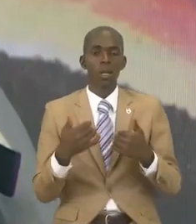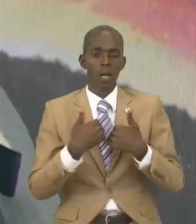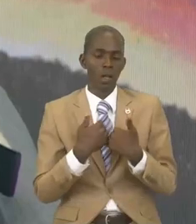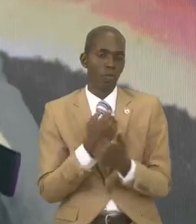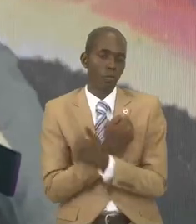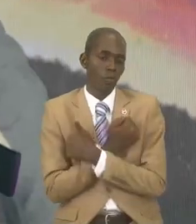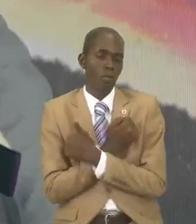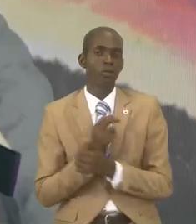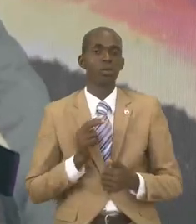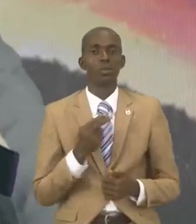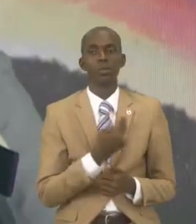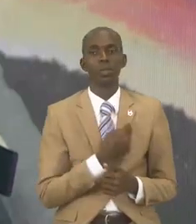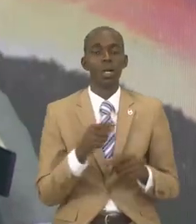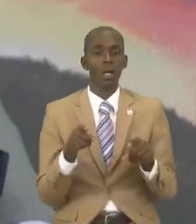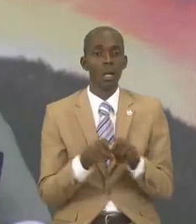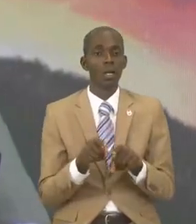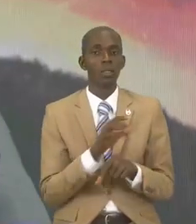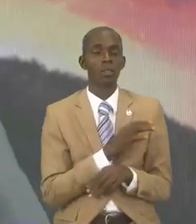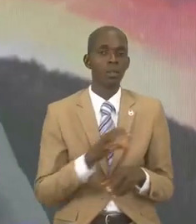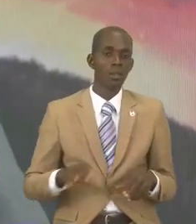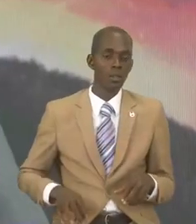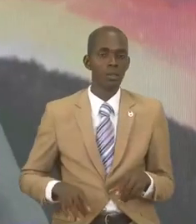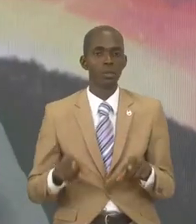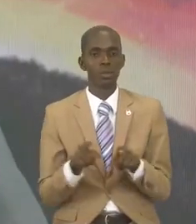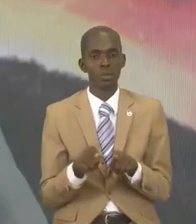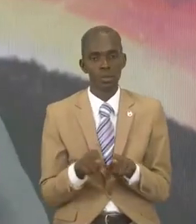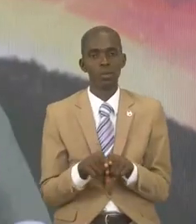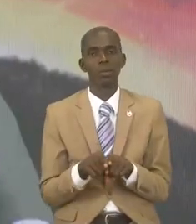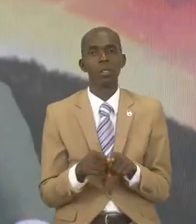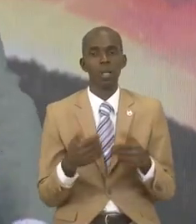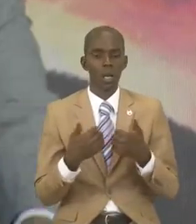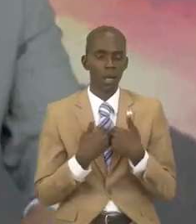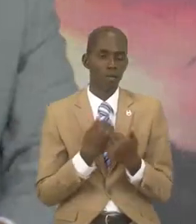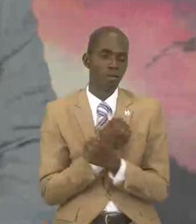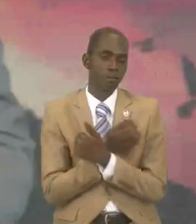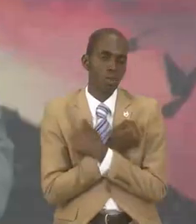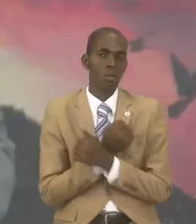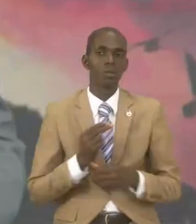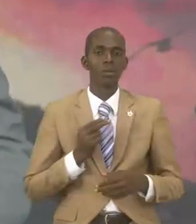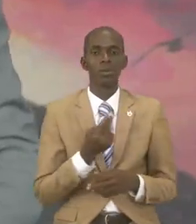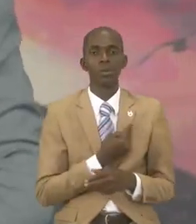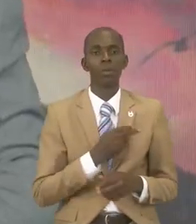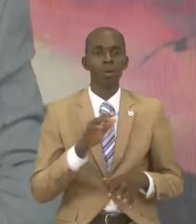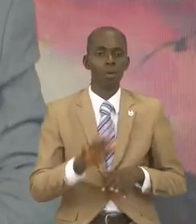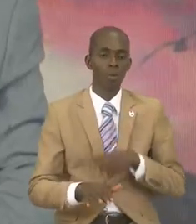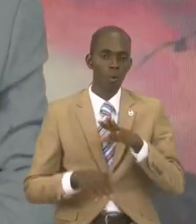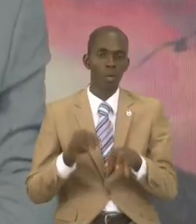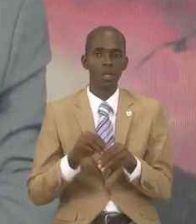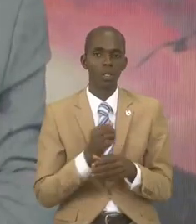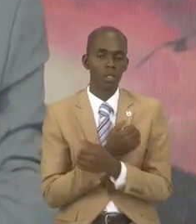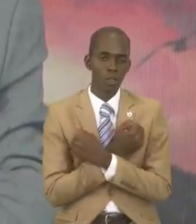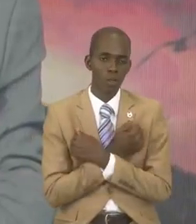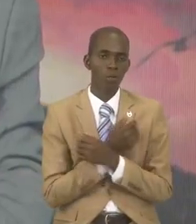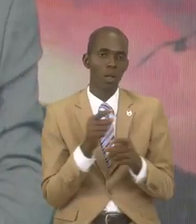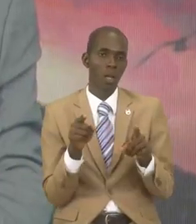nous a aimés. Comme Christ nous a aimés. Marcher dans l'amour